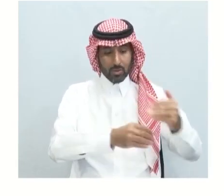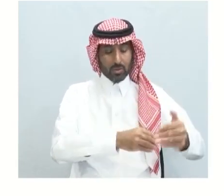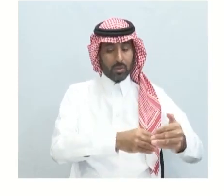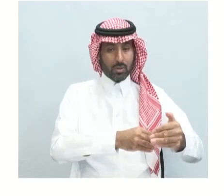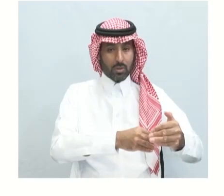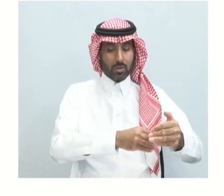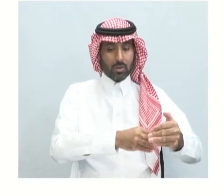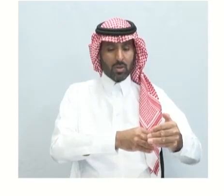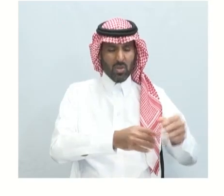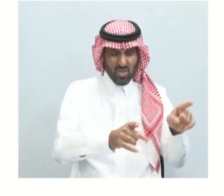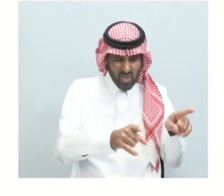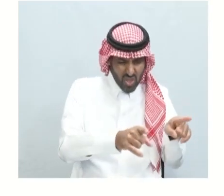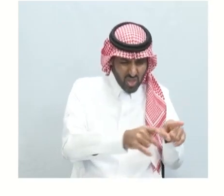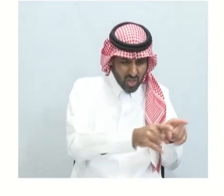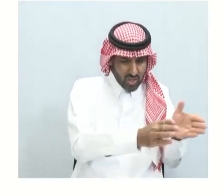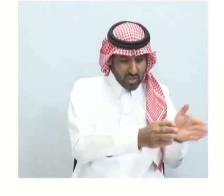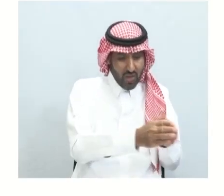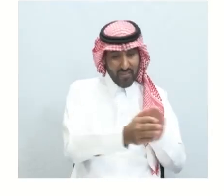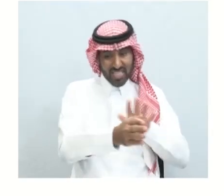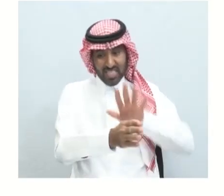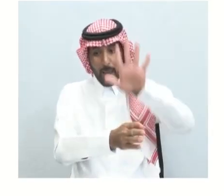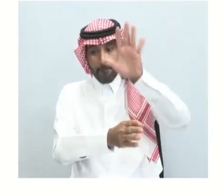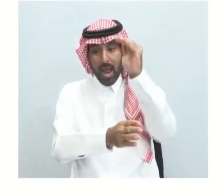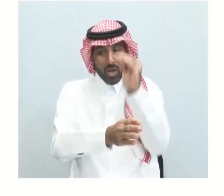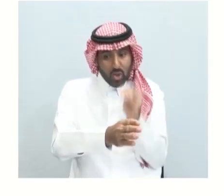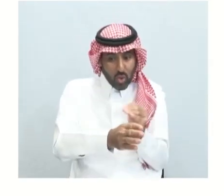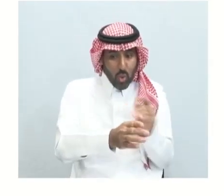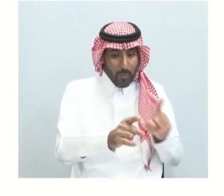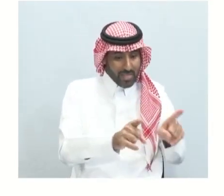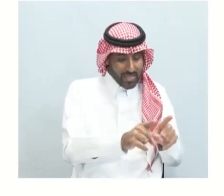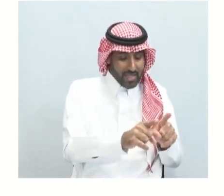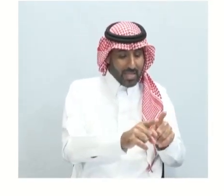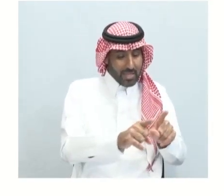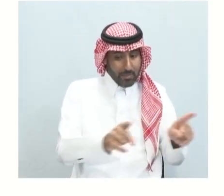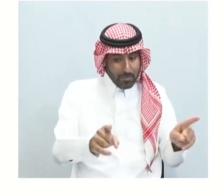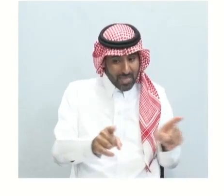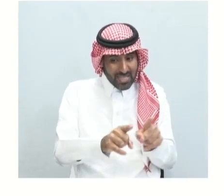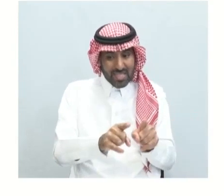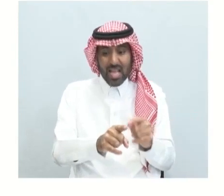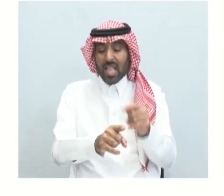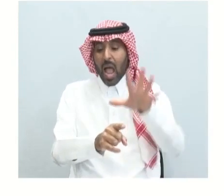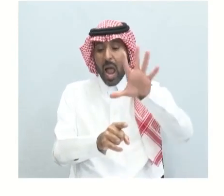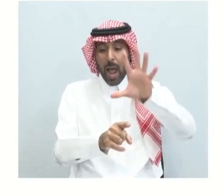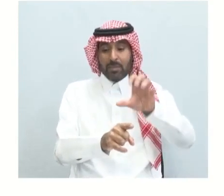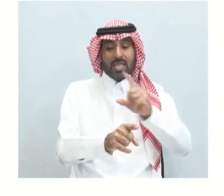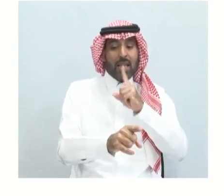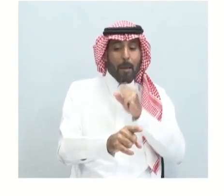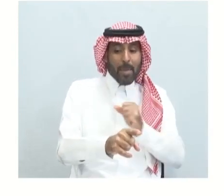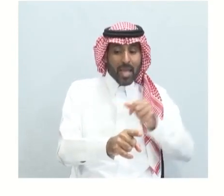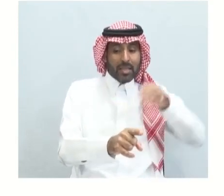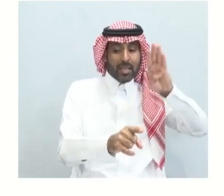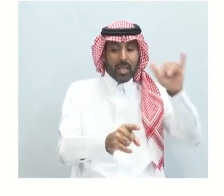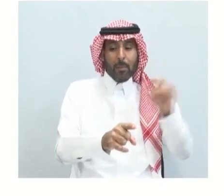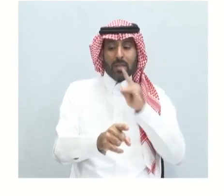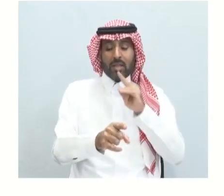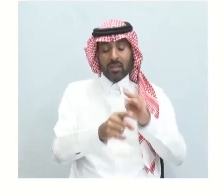وهو ضيق الاتساع في الشمال والجنوب اذ ان عرضه في الشمال لا يتعدى 50 الى 100 م وفي الجنوب